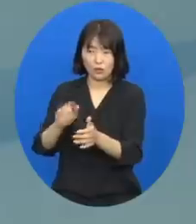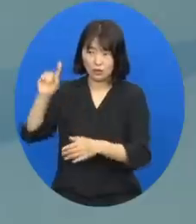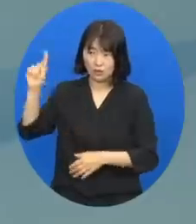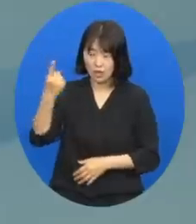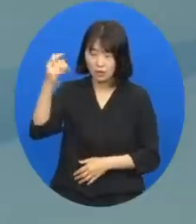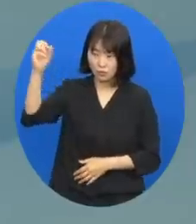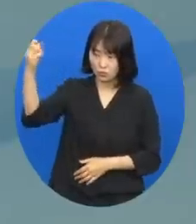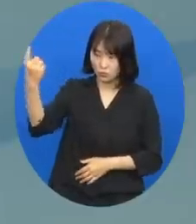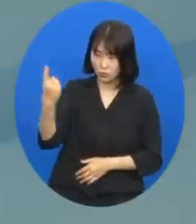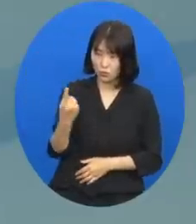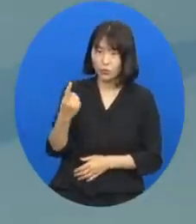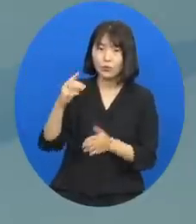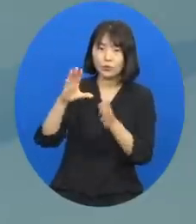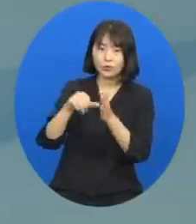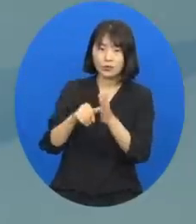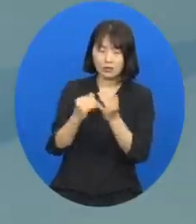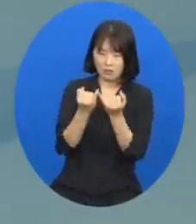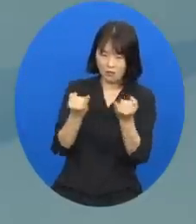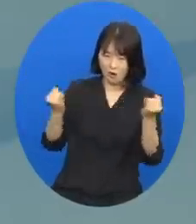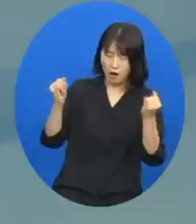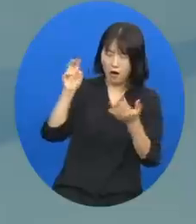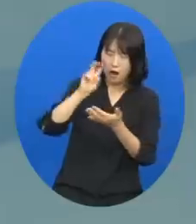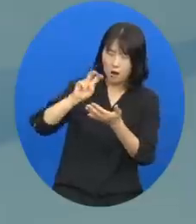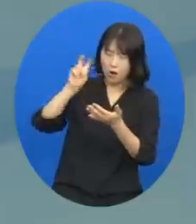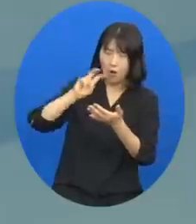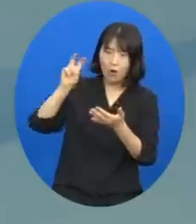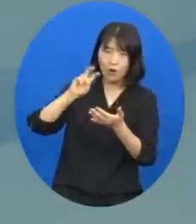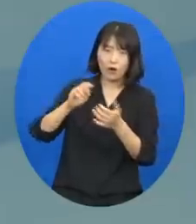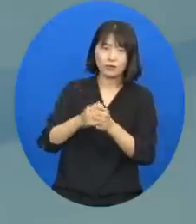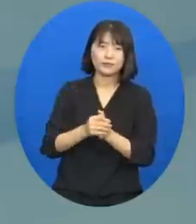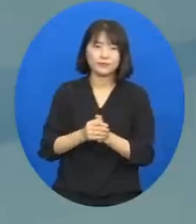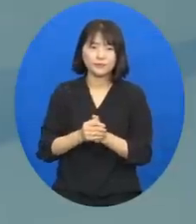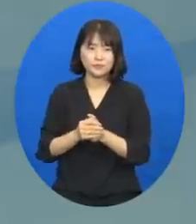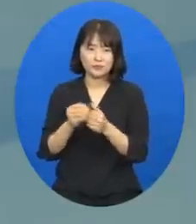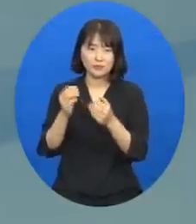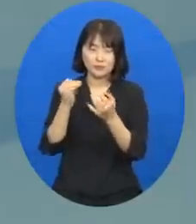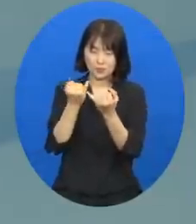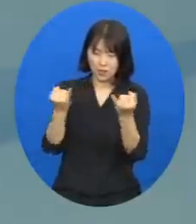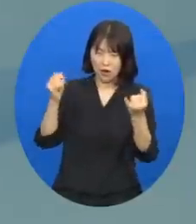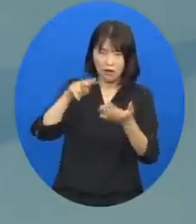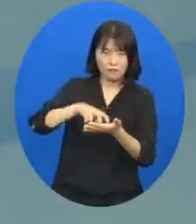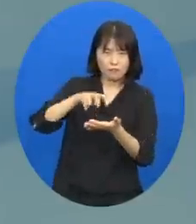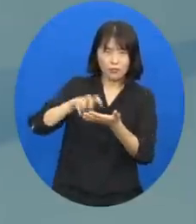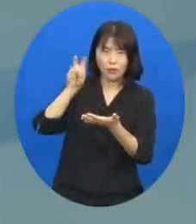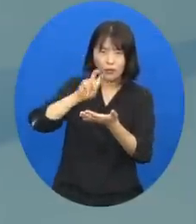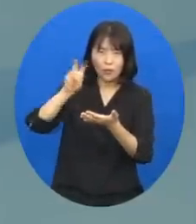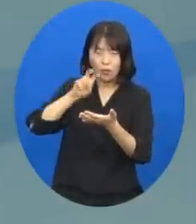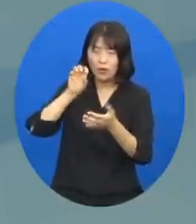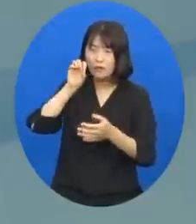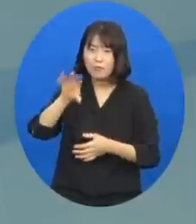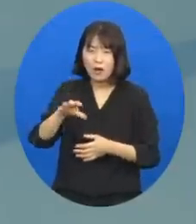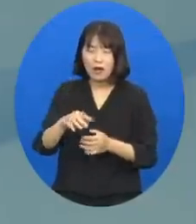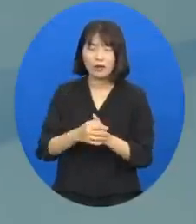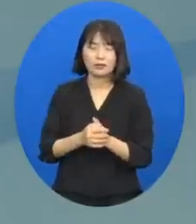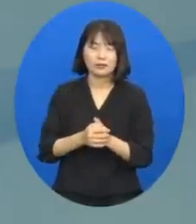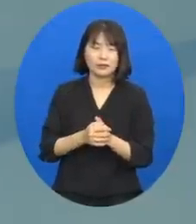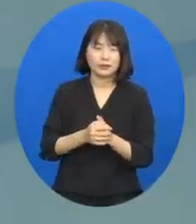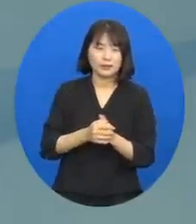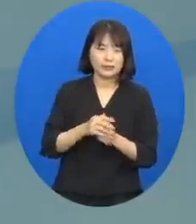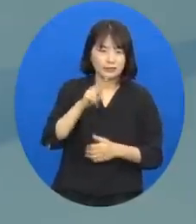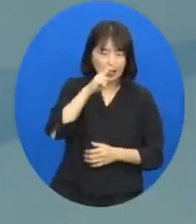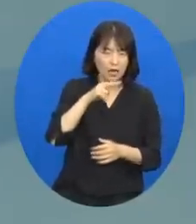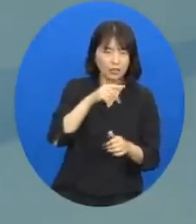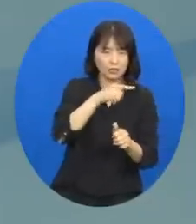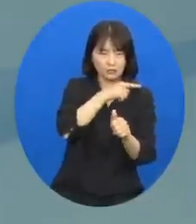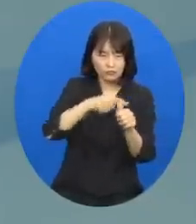노래를 물었죠 사무엘상 18장 체자레 여인들의 뛰놀며 노래하여 이르되 사울이 죽인 자는 천천히 어 다윗은 맘만